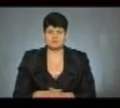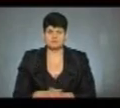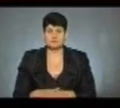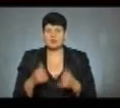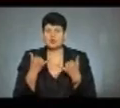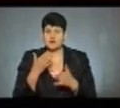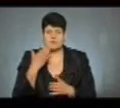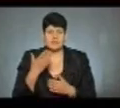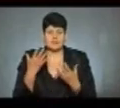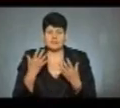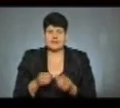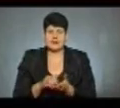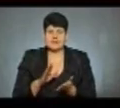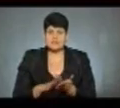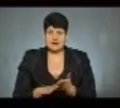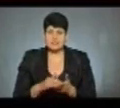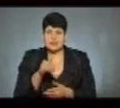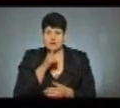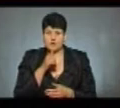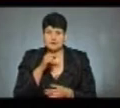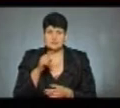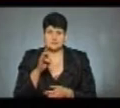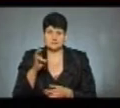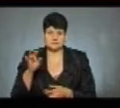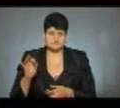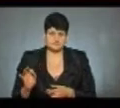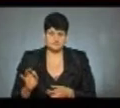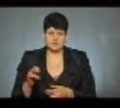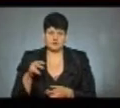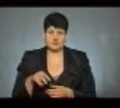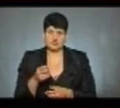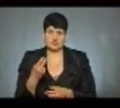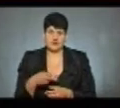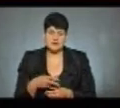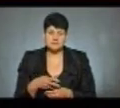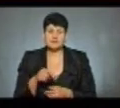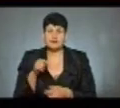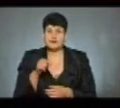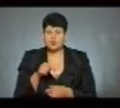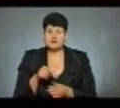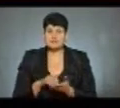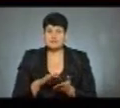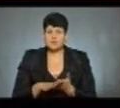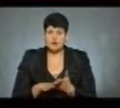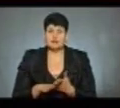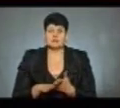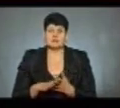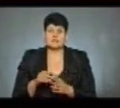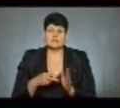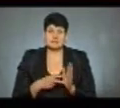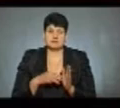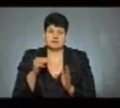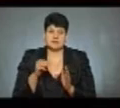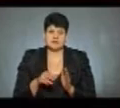Сьогодні останній день реєстрації на пробне зовнішнє незалежне оцінювання 2020. На нього зареєструвалися понад